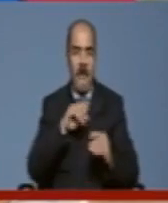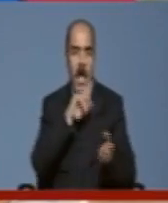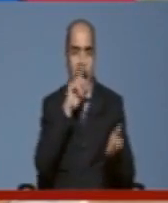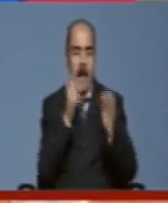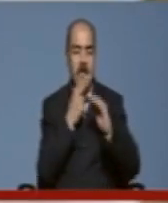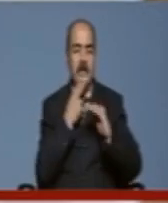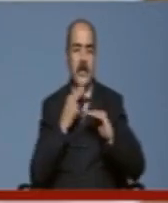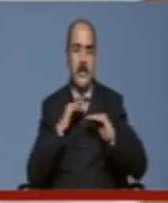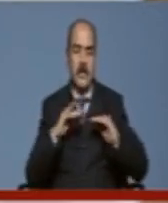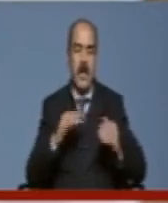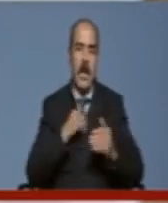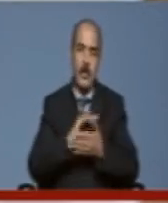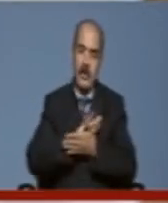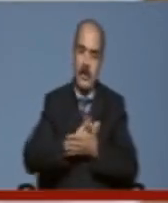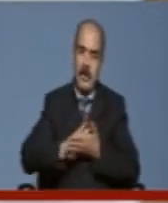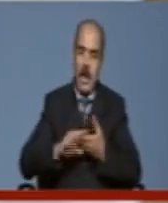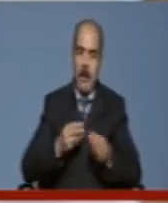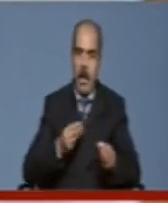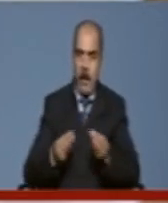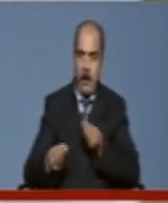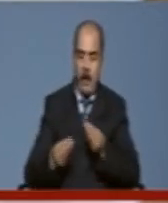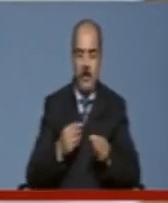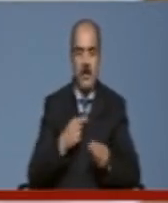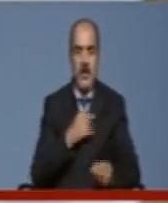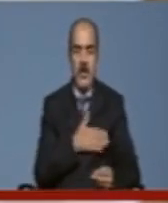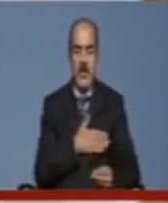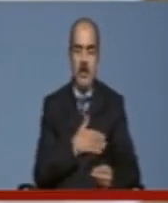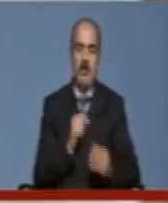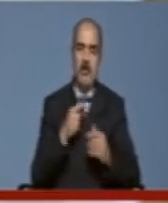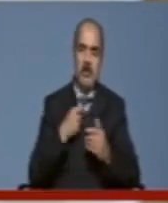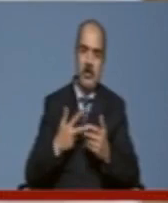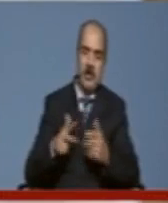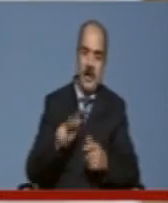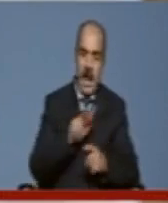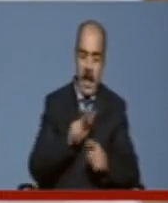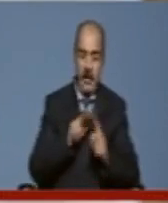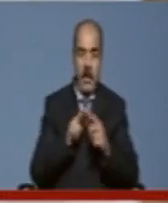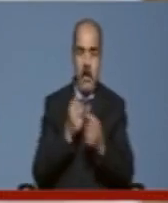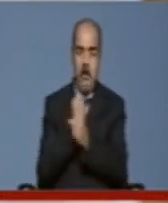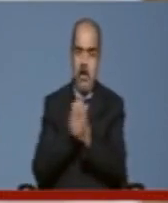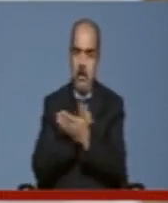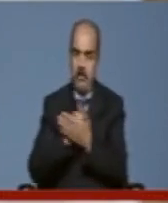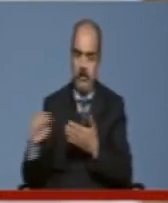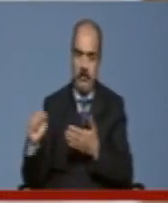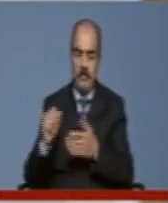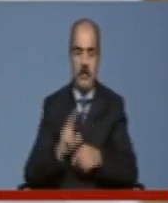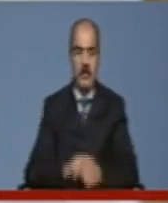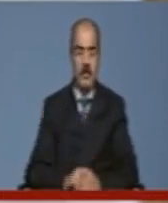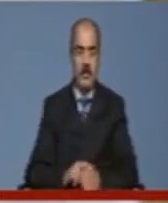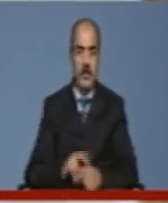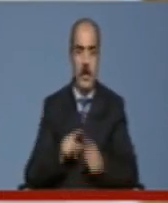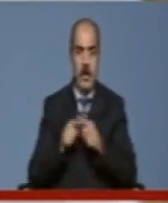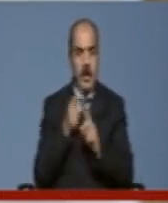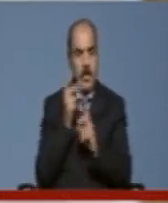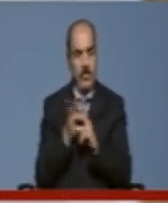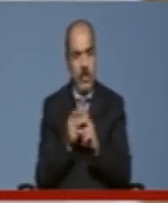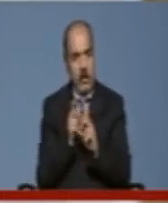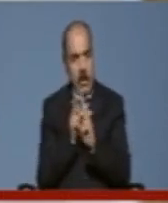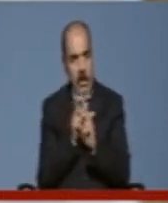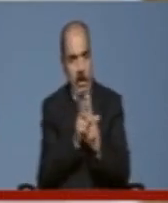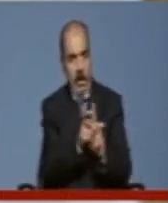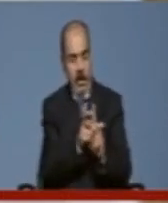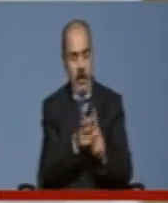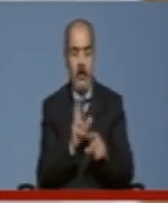مبادرة على محاور ثلاثة: مكافحة الإرهاب وحماية